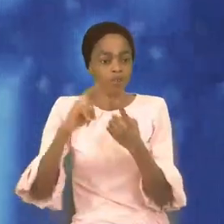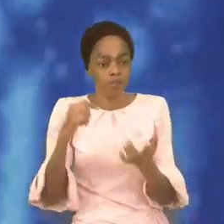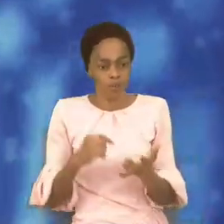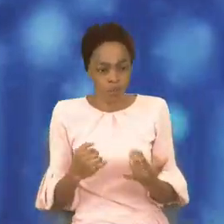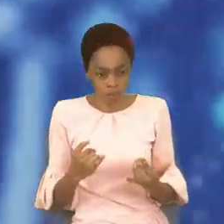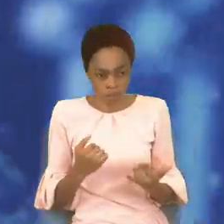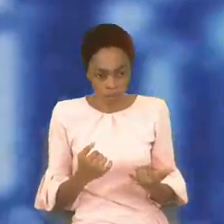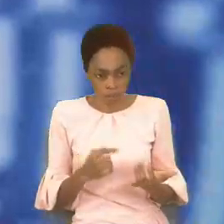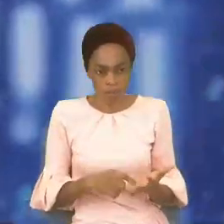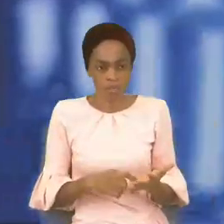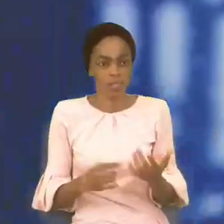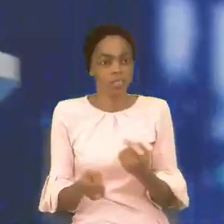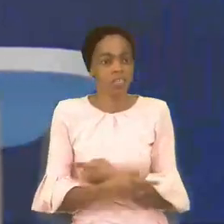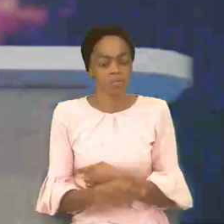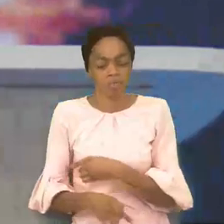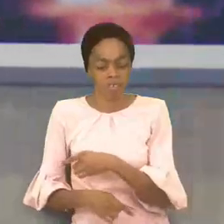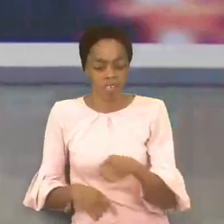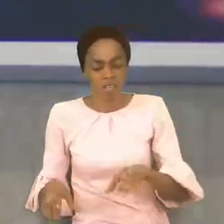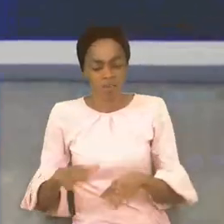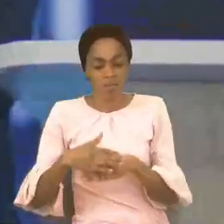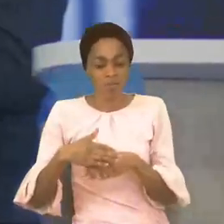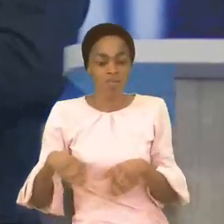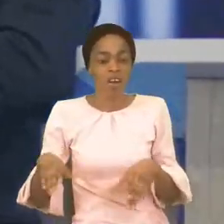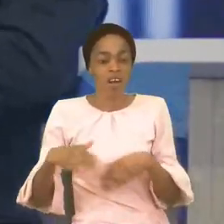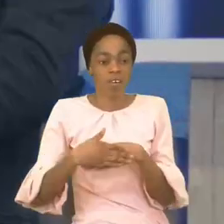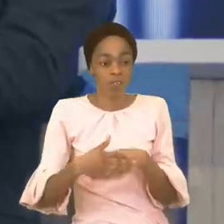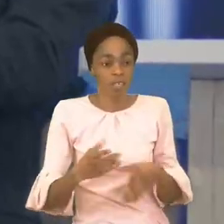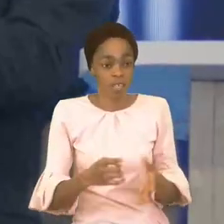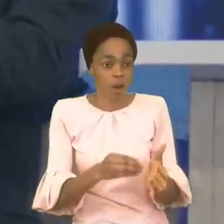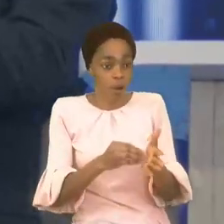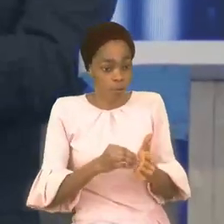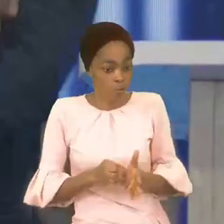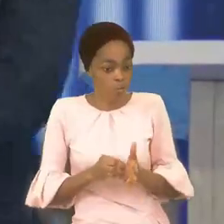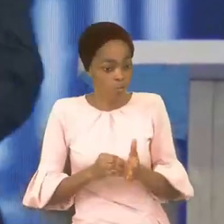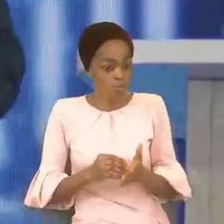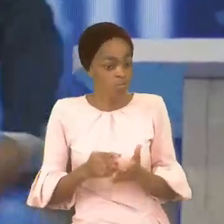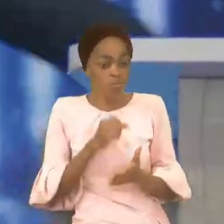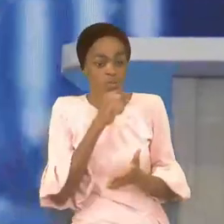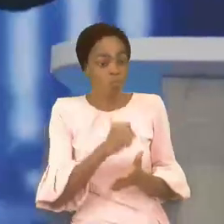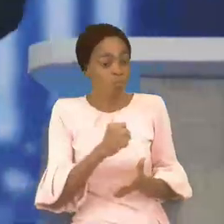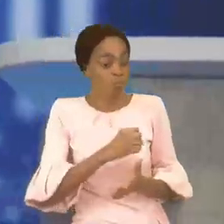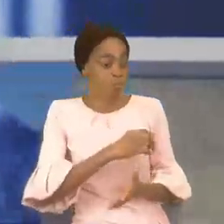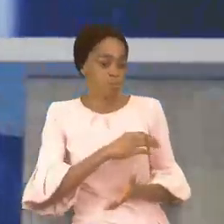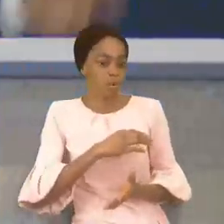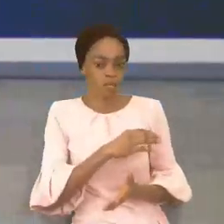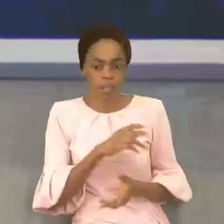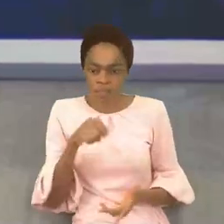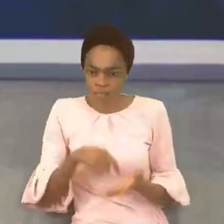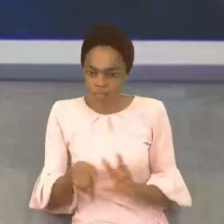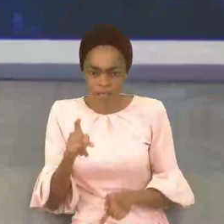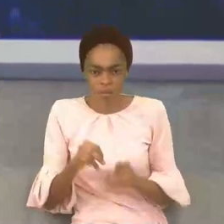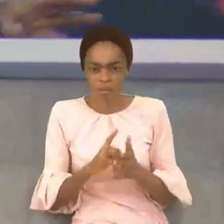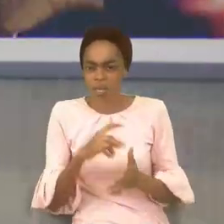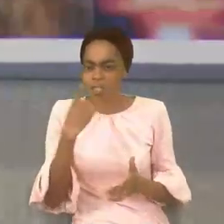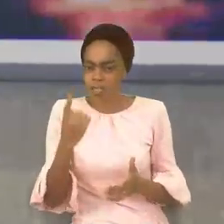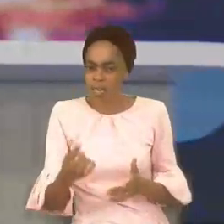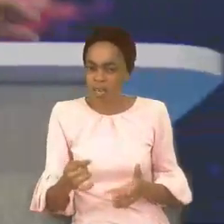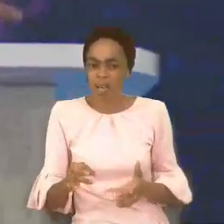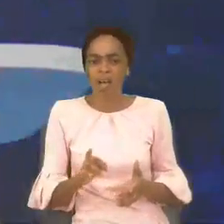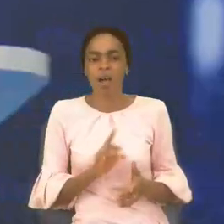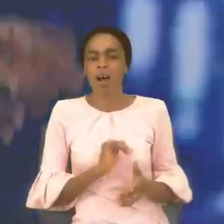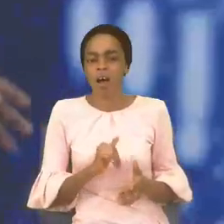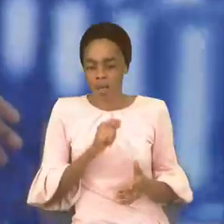Ils suivent encore aujourd'hui leur premier usage. Ceux qui disent qu'ils croient en Dieu, je suis né de nouveau, je